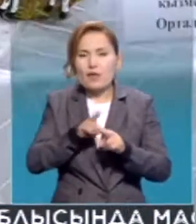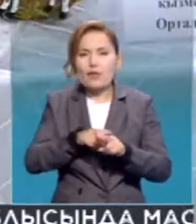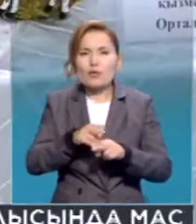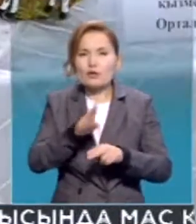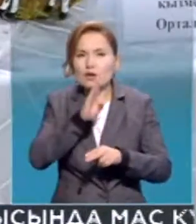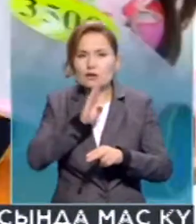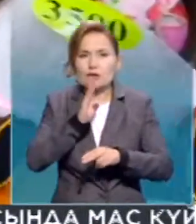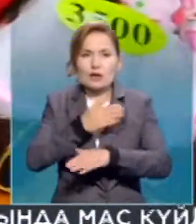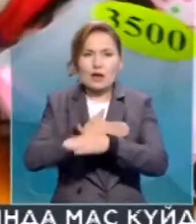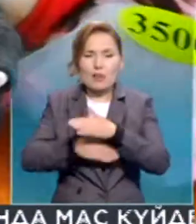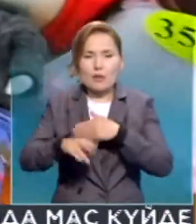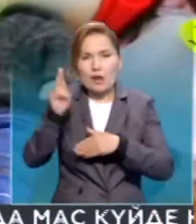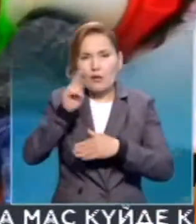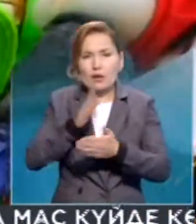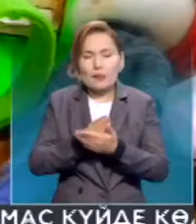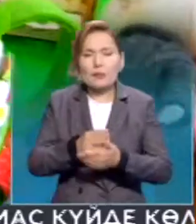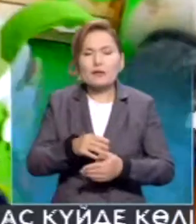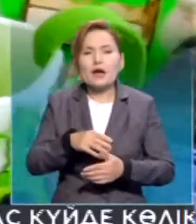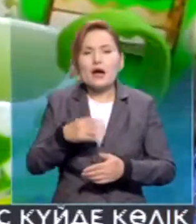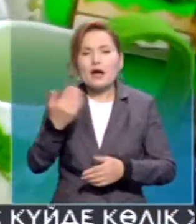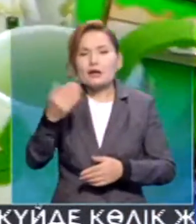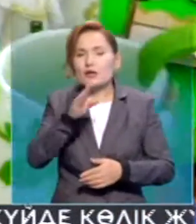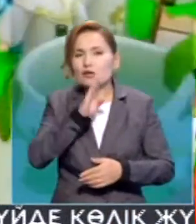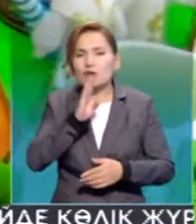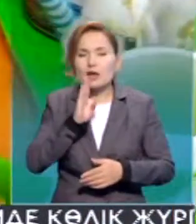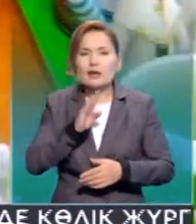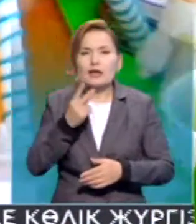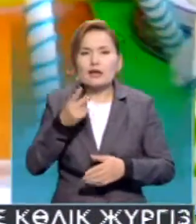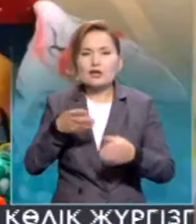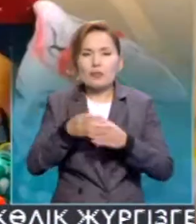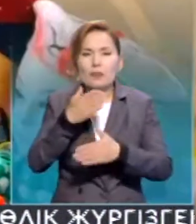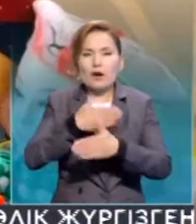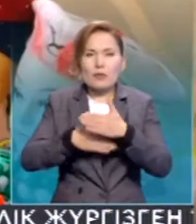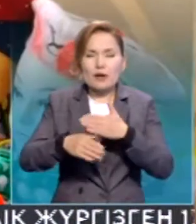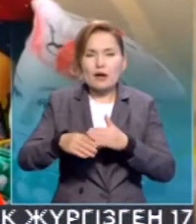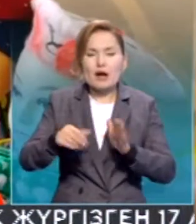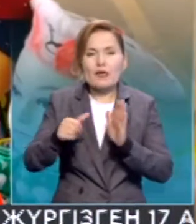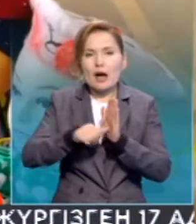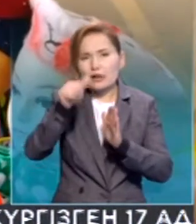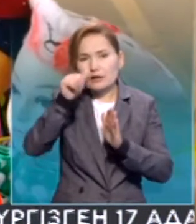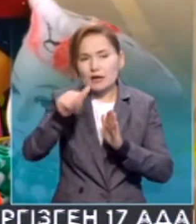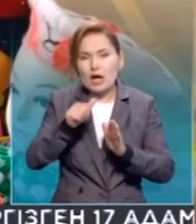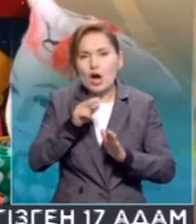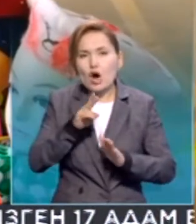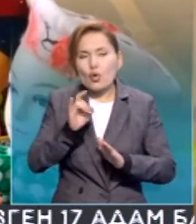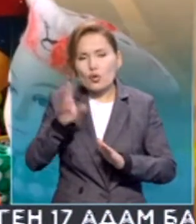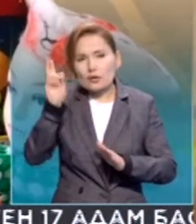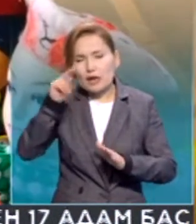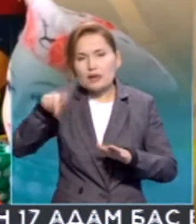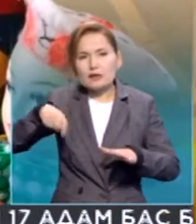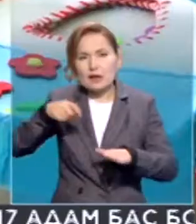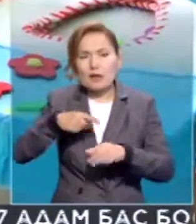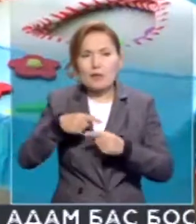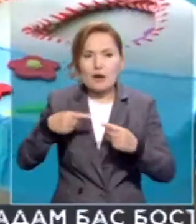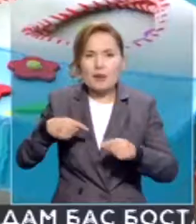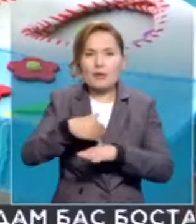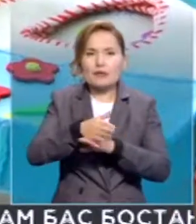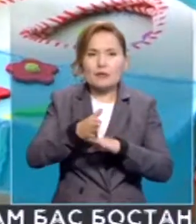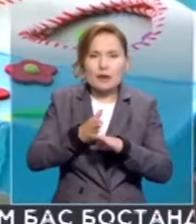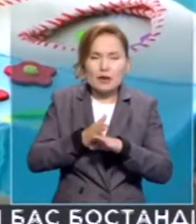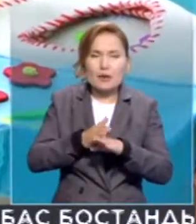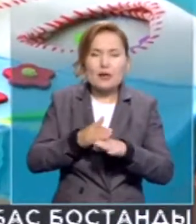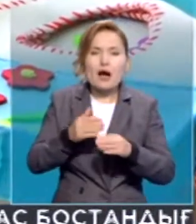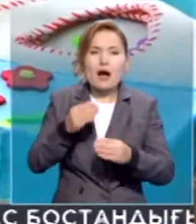Гүлбану Бөлекбаева екінші топтағы мүгедек Алтай арнайы үйірмеге қатысып, тігіншілікті үйренген. Қазір түрлі сөмкелер, аяқ киім мен